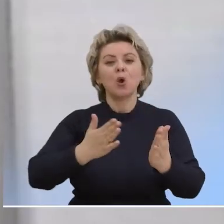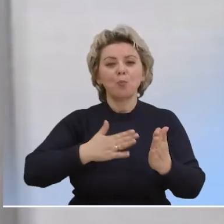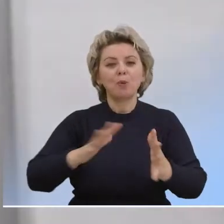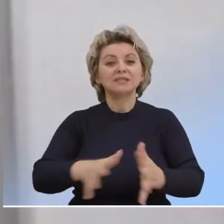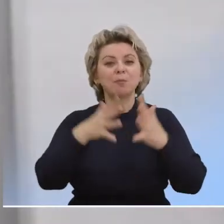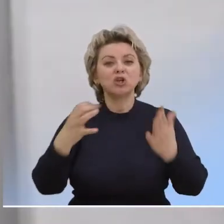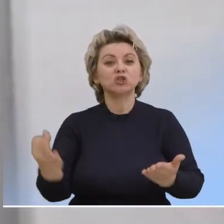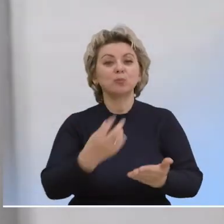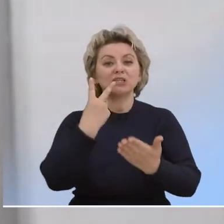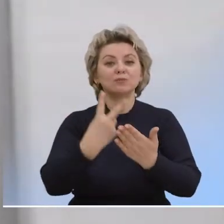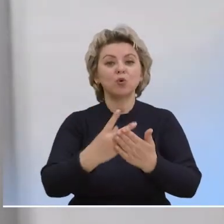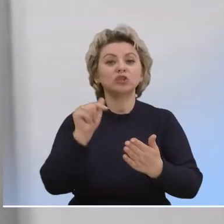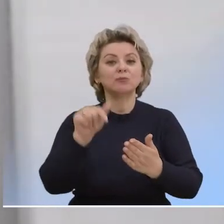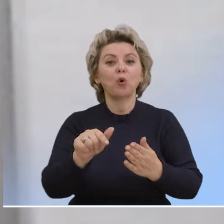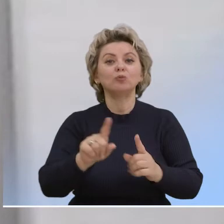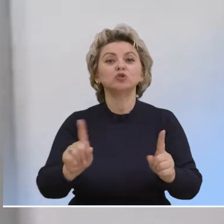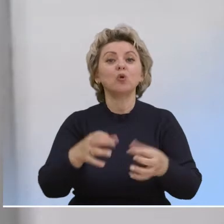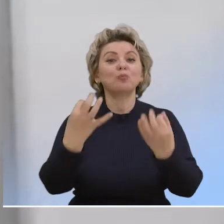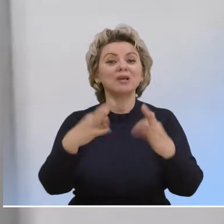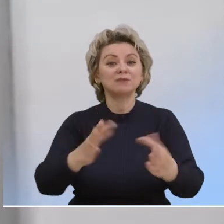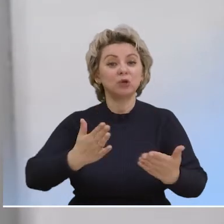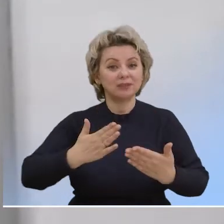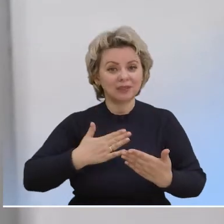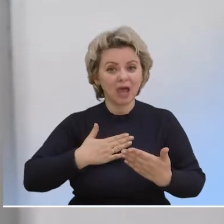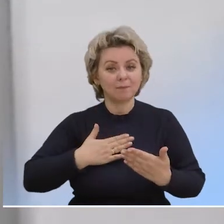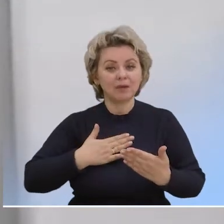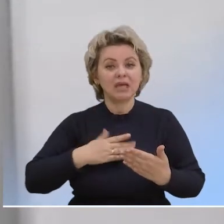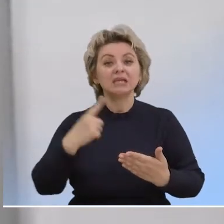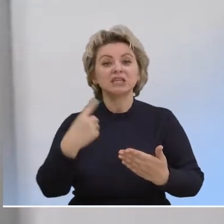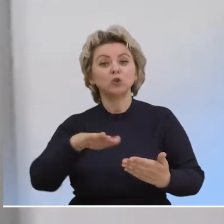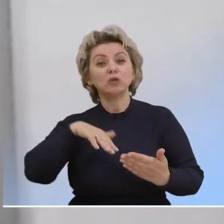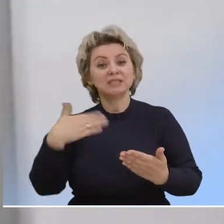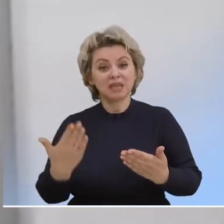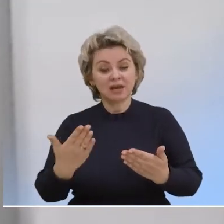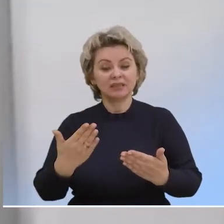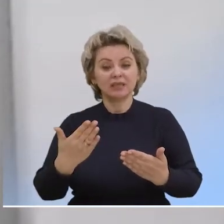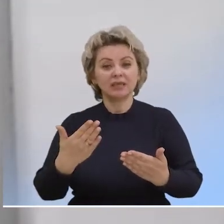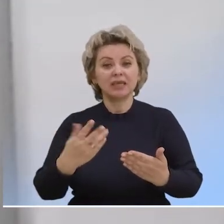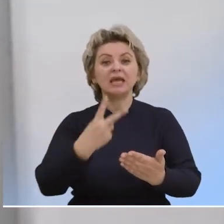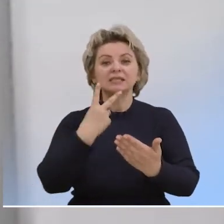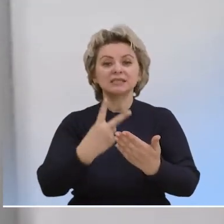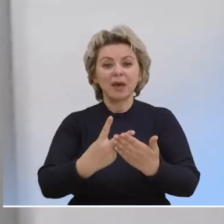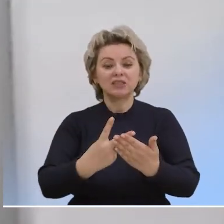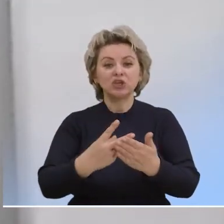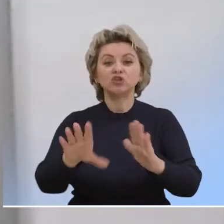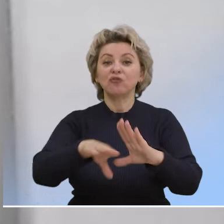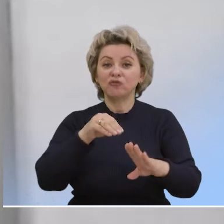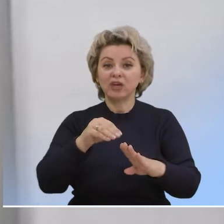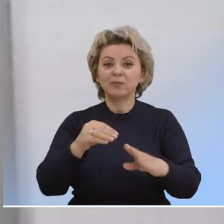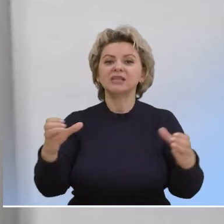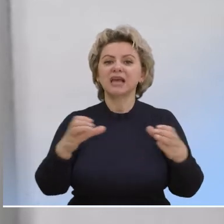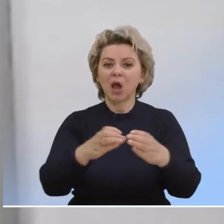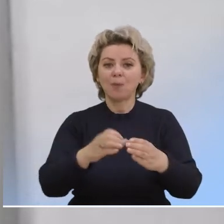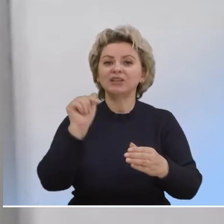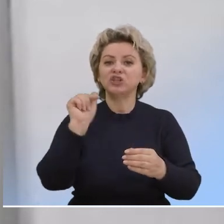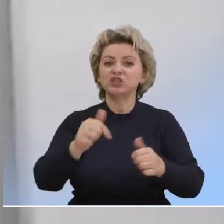Мы с большим интересом смотрим этот конкурс, потому что он позволит нам, с одной стороны, посмотреть и выбрать те